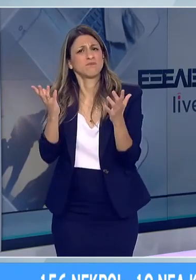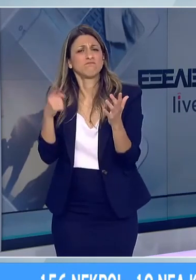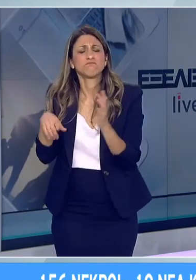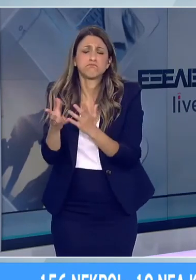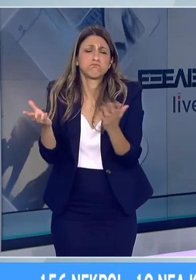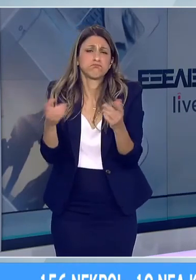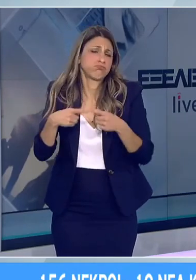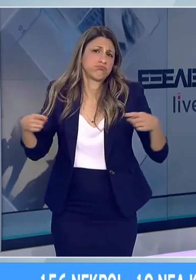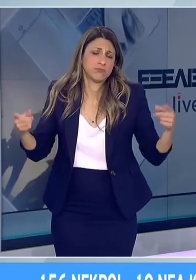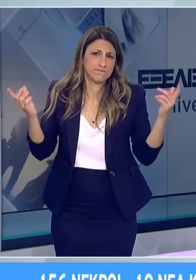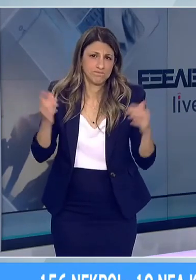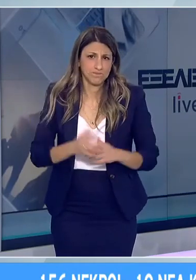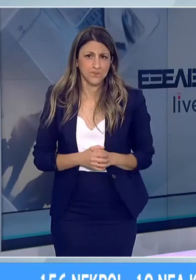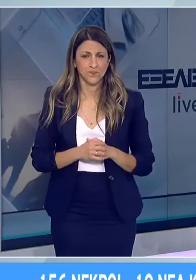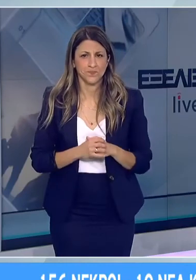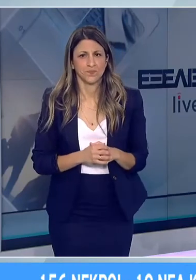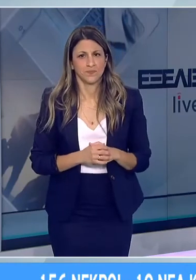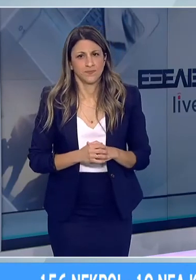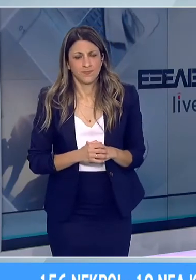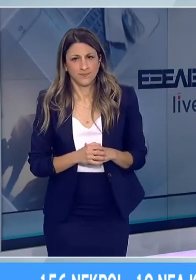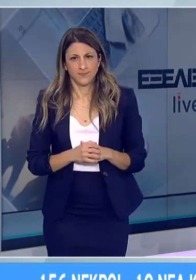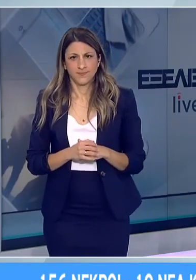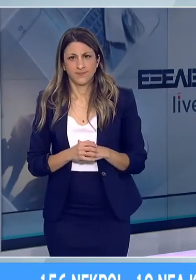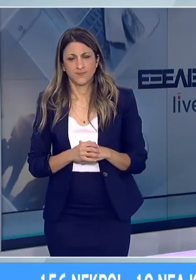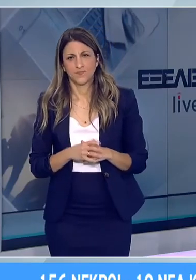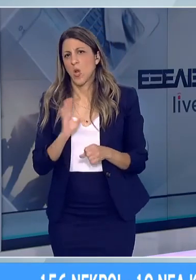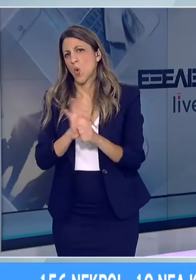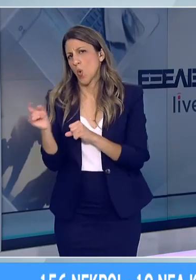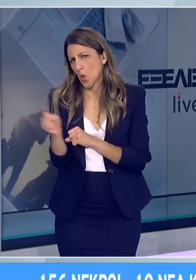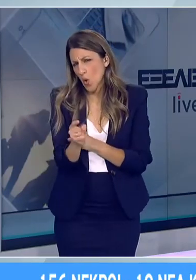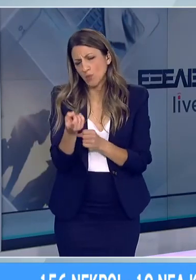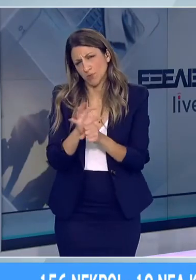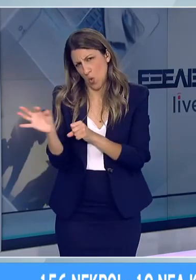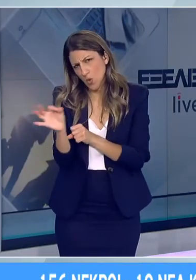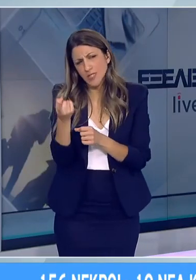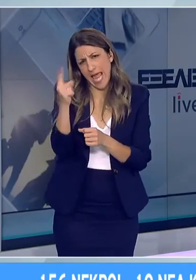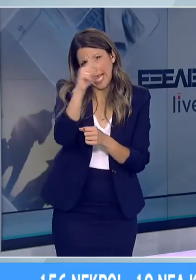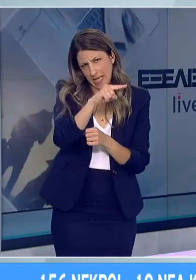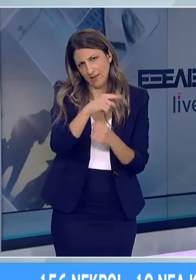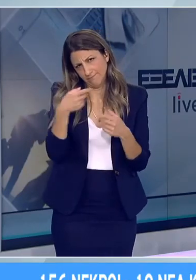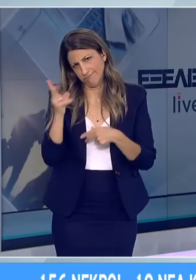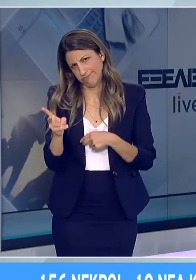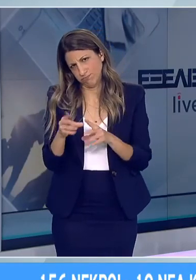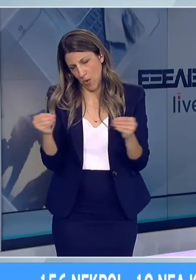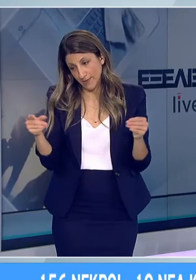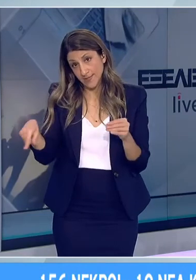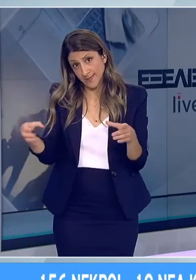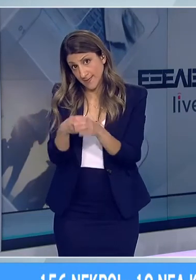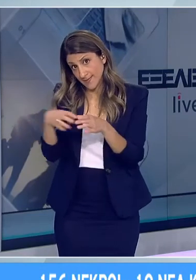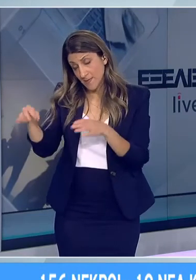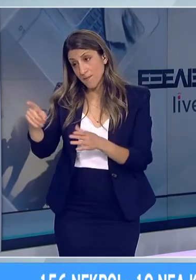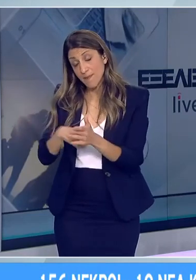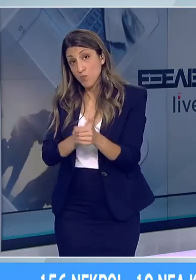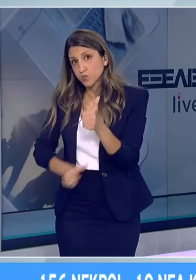έκθεσης, μεταξύ άλλων, δεν είναι μόνο ο κορονοϊός, και στο νέο κορονοϊό. Αυτές οι ιδιαίτερα ευάλωτες ομάδες